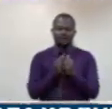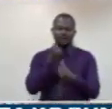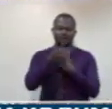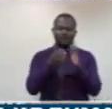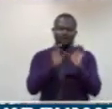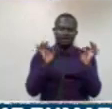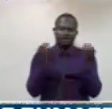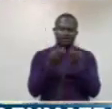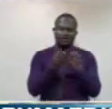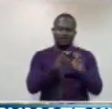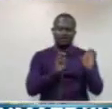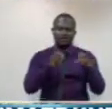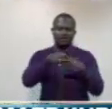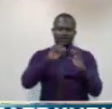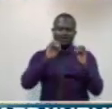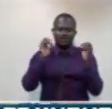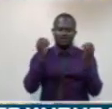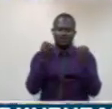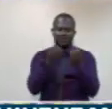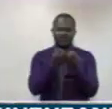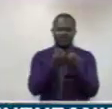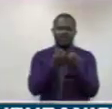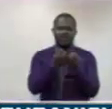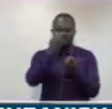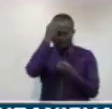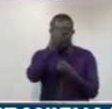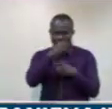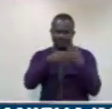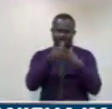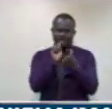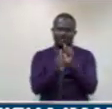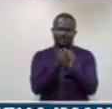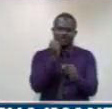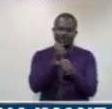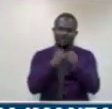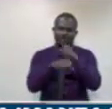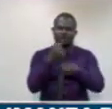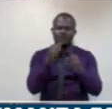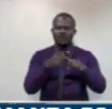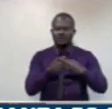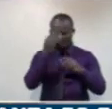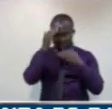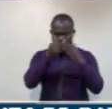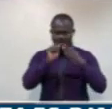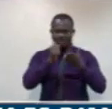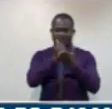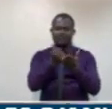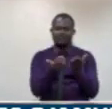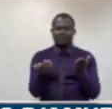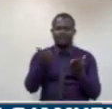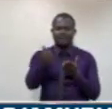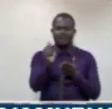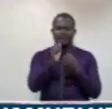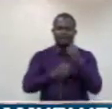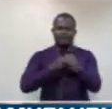gutandukana n'umuryango wamuvanye mu kigo cy'imfubyi Kanamugire yakomeje kwirwanaho akora imirimo itandukanye kugira ngo abesheho umwana we